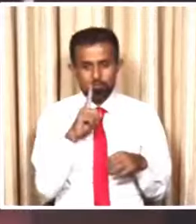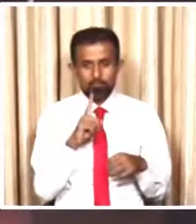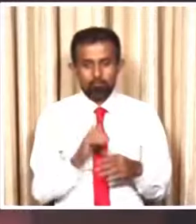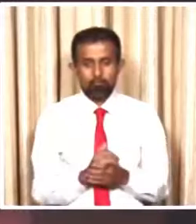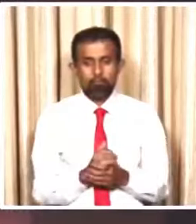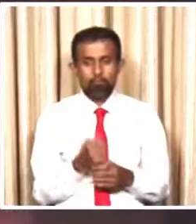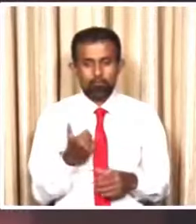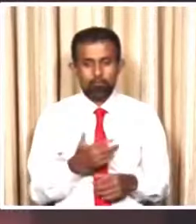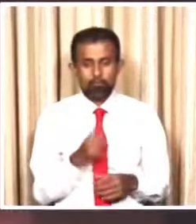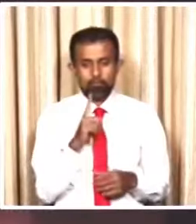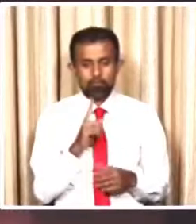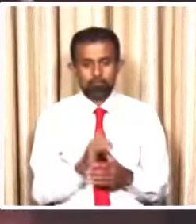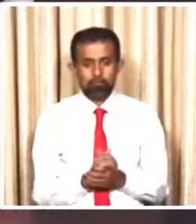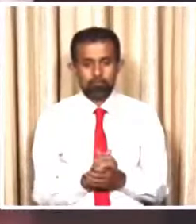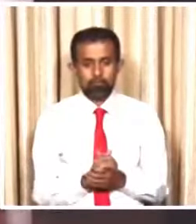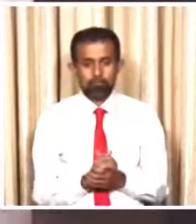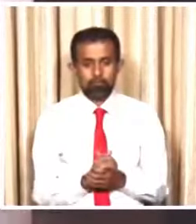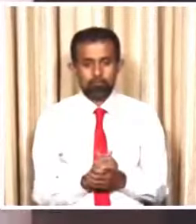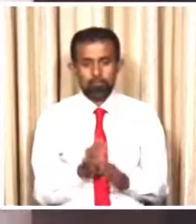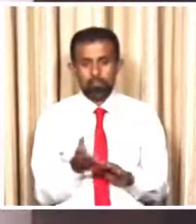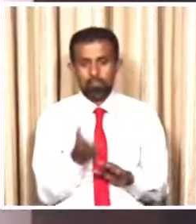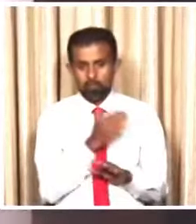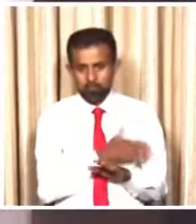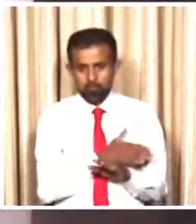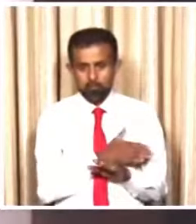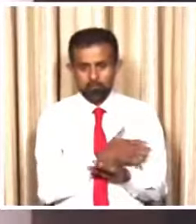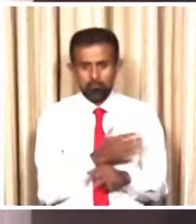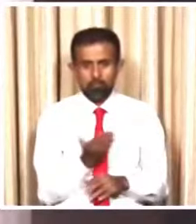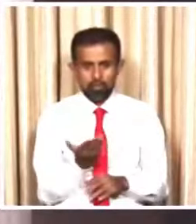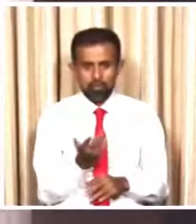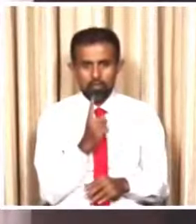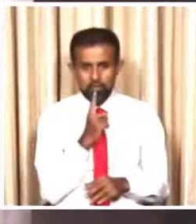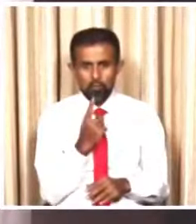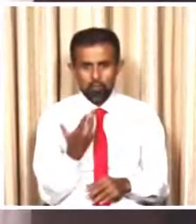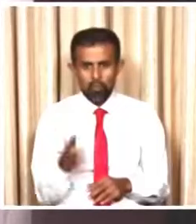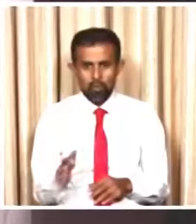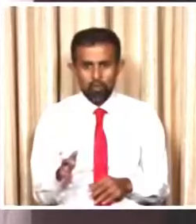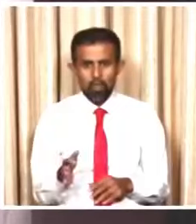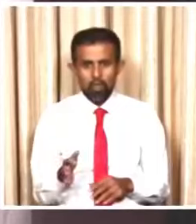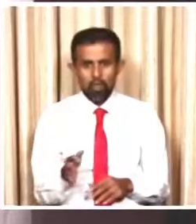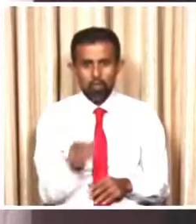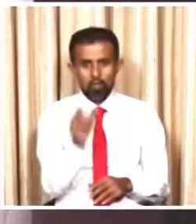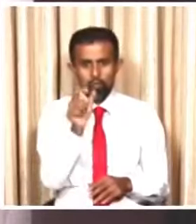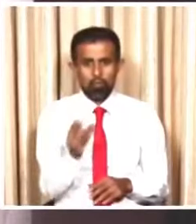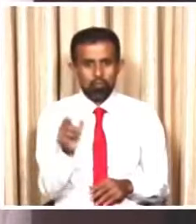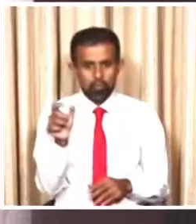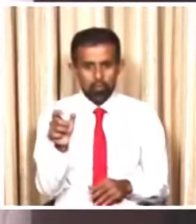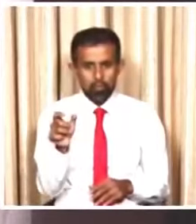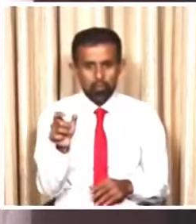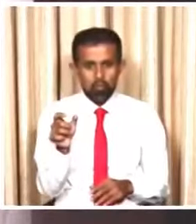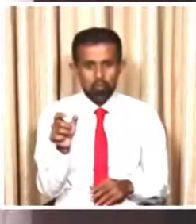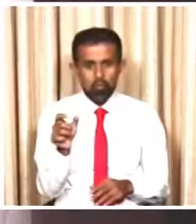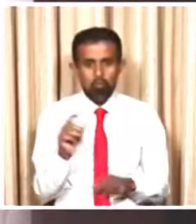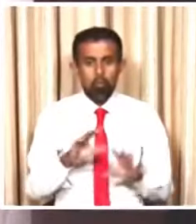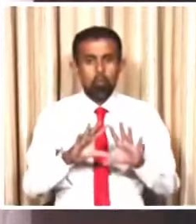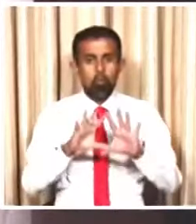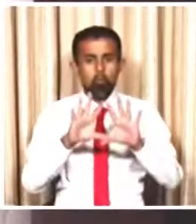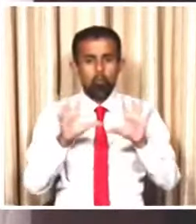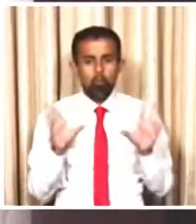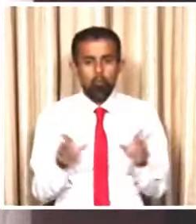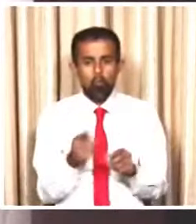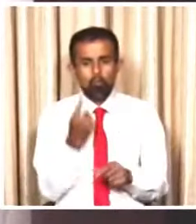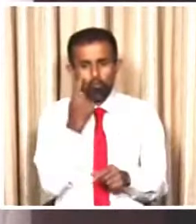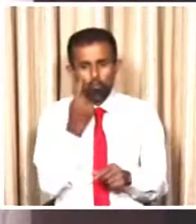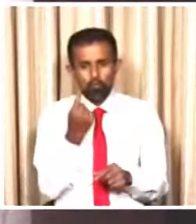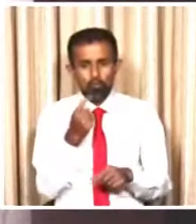වැදගත් ප්‍රශ්නයක්. මම ඔබතුමාට මීට පෙරත් මම ඉල්ලීමක් කරා. අර ඔබතුමන්ලා මේ පොදු සමාකාලය